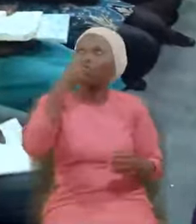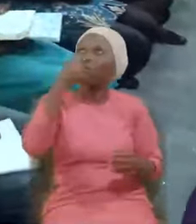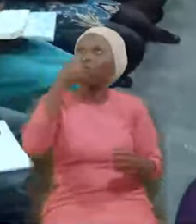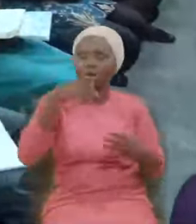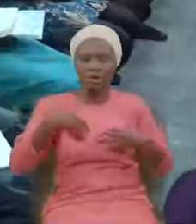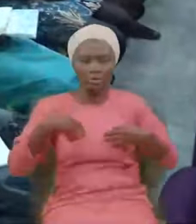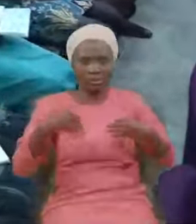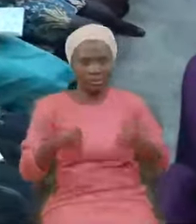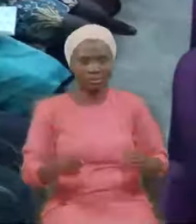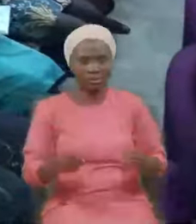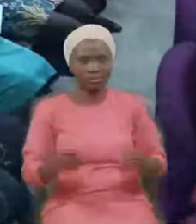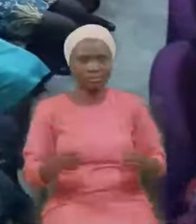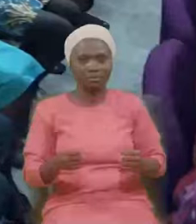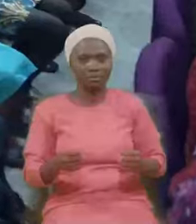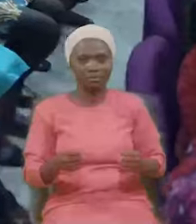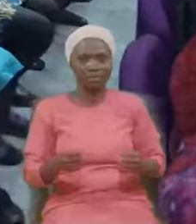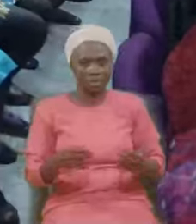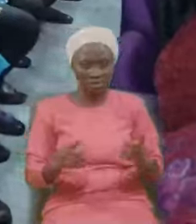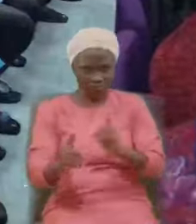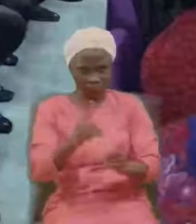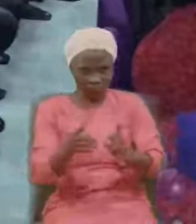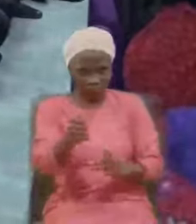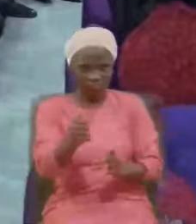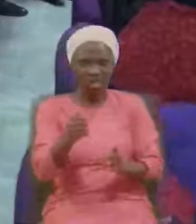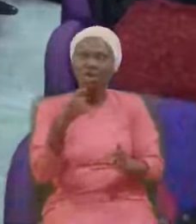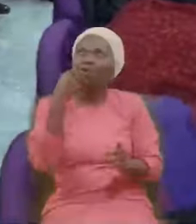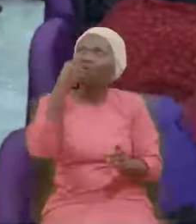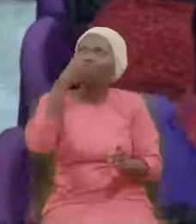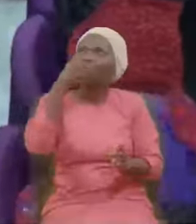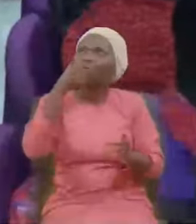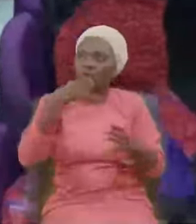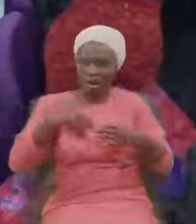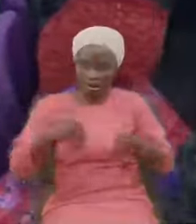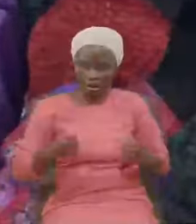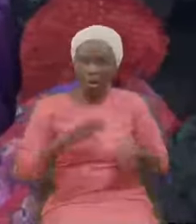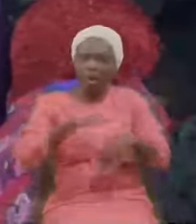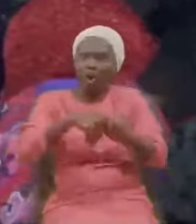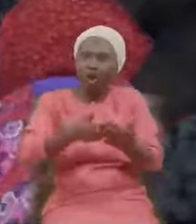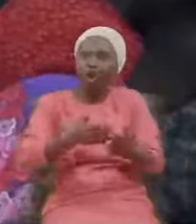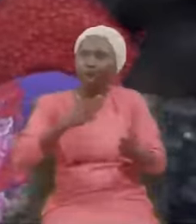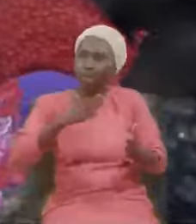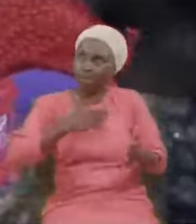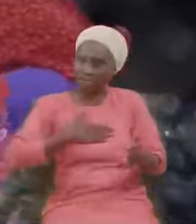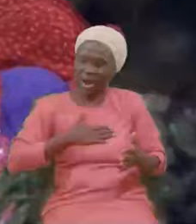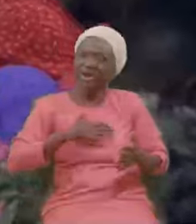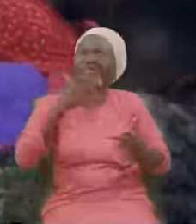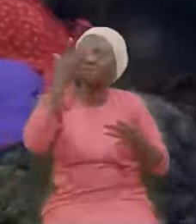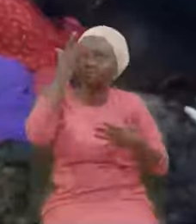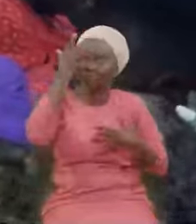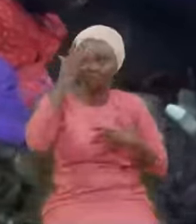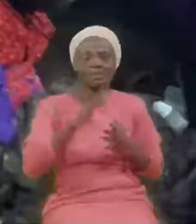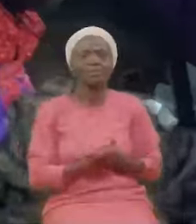quoi? Toutes mes maladies. Il faut le personnaliser. Qui guérit toutes mes